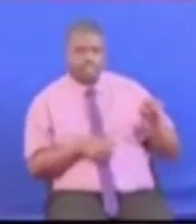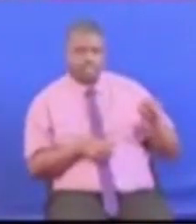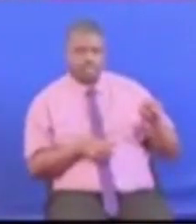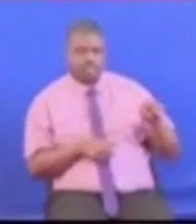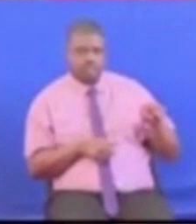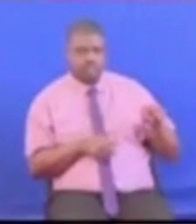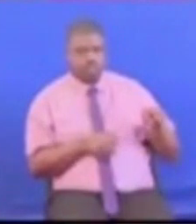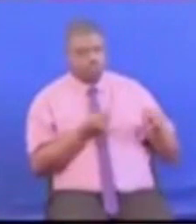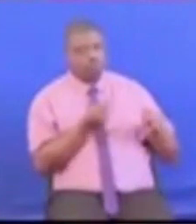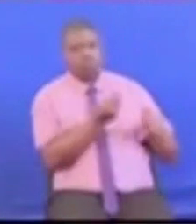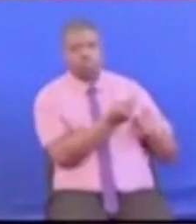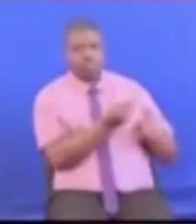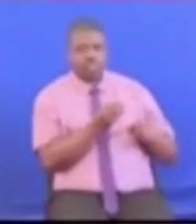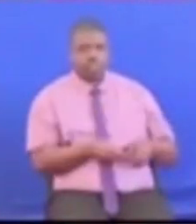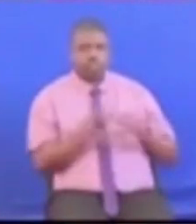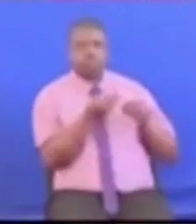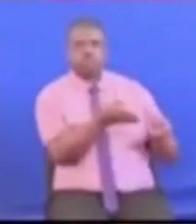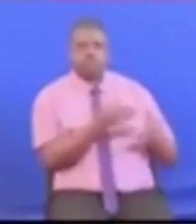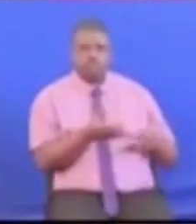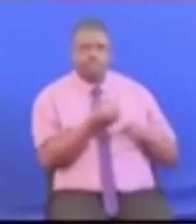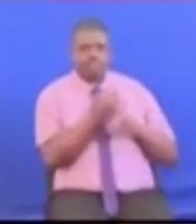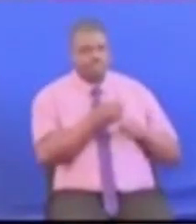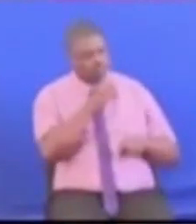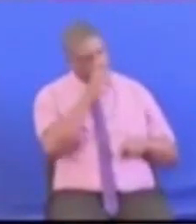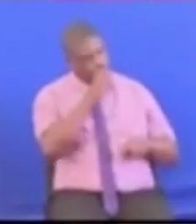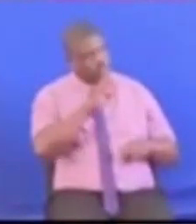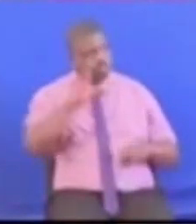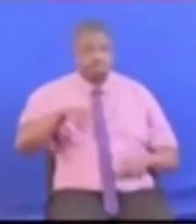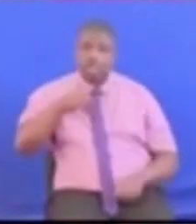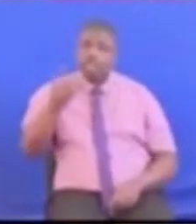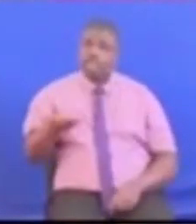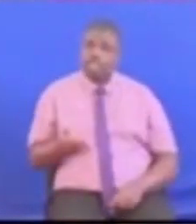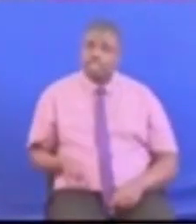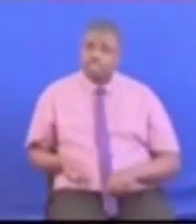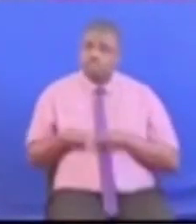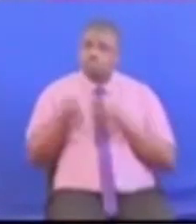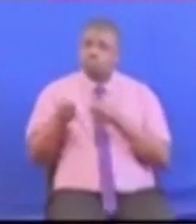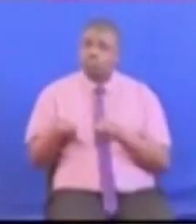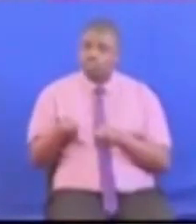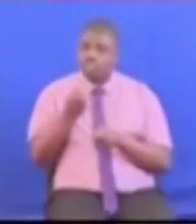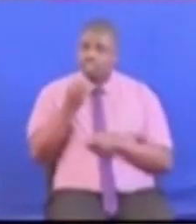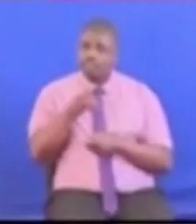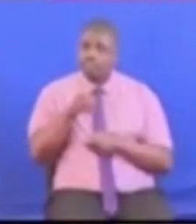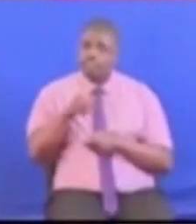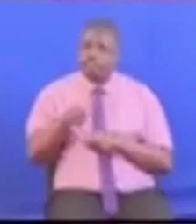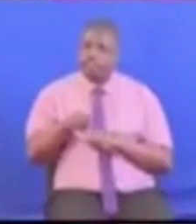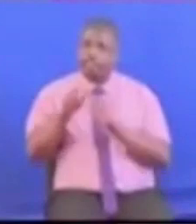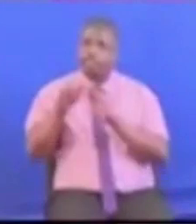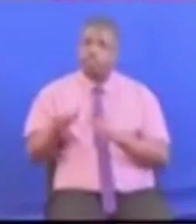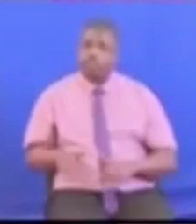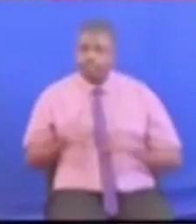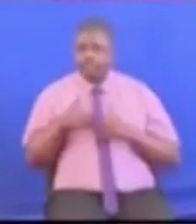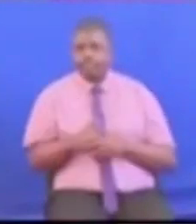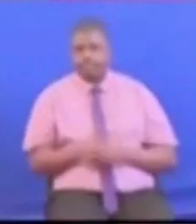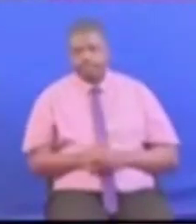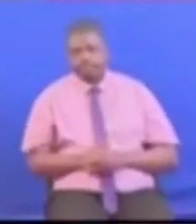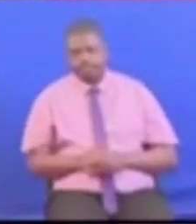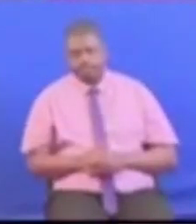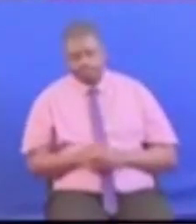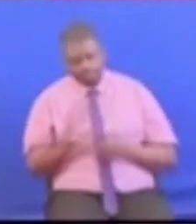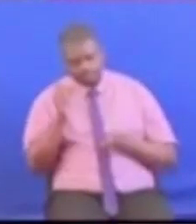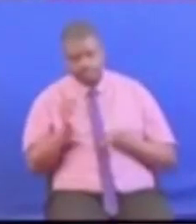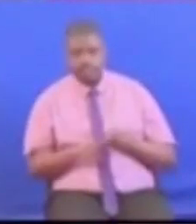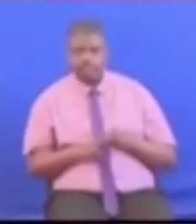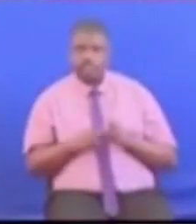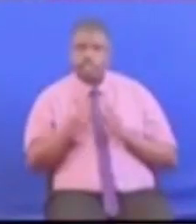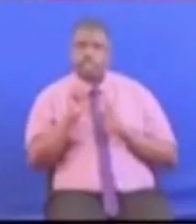kuipelekea serikali tuhuma zilizotolewa ili ifanye uchunguzi na baadaye kuwasilisha taarifa hiyo ya uchunguzi bungeni. B,